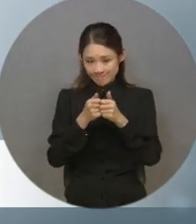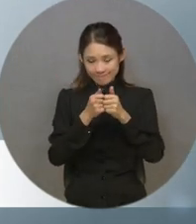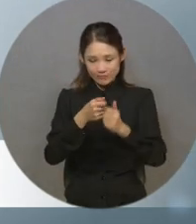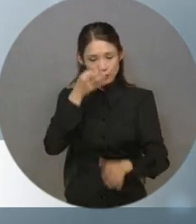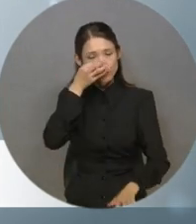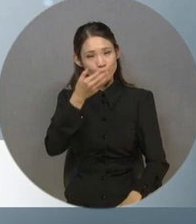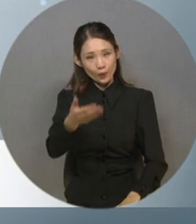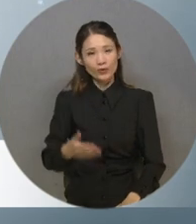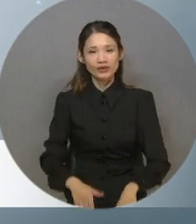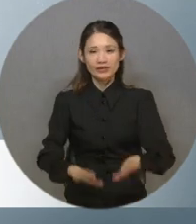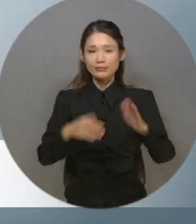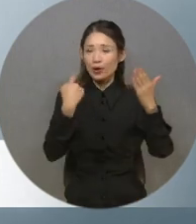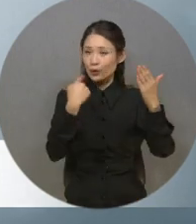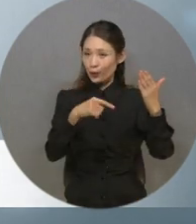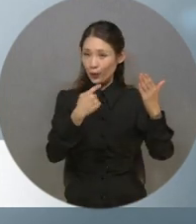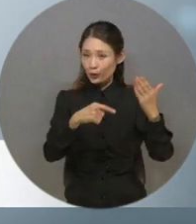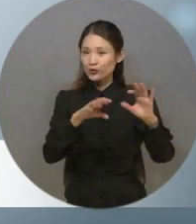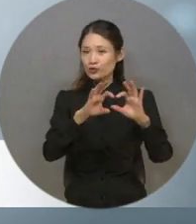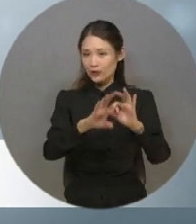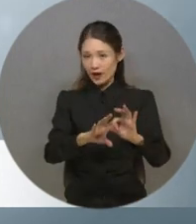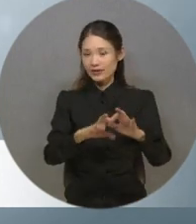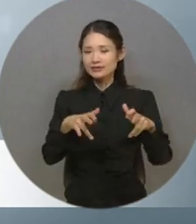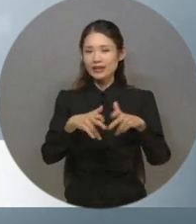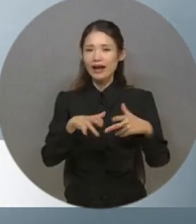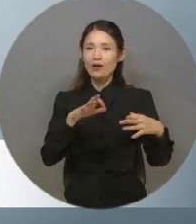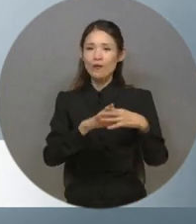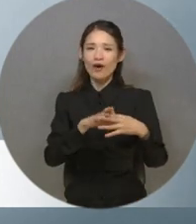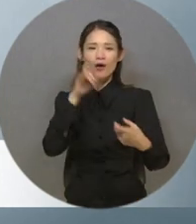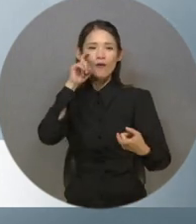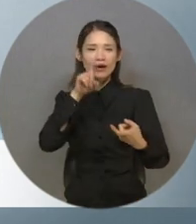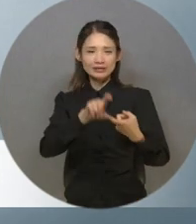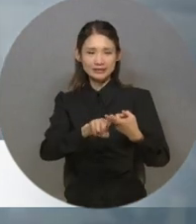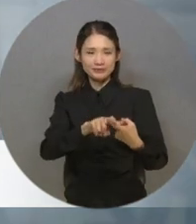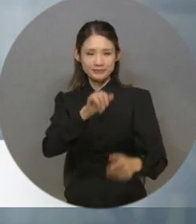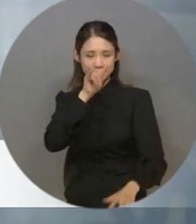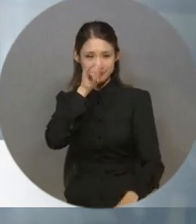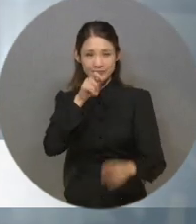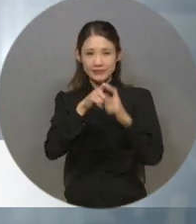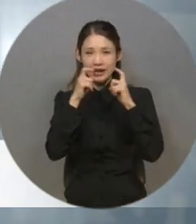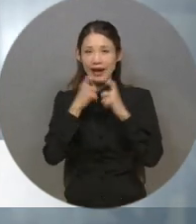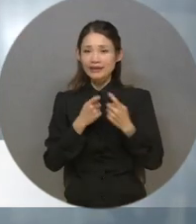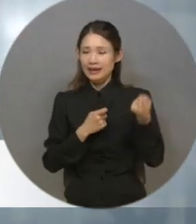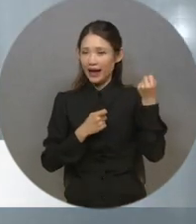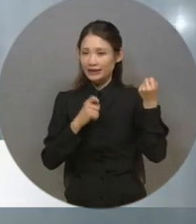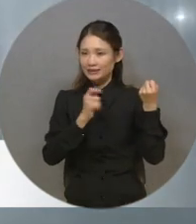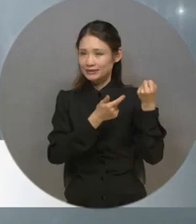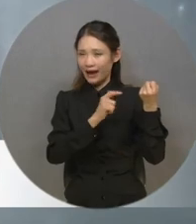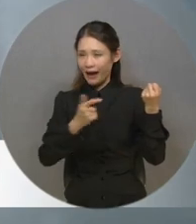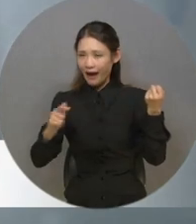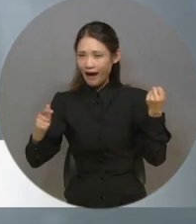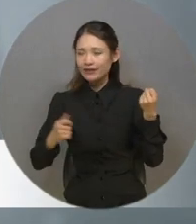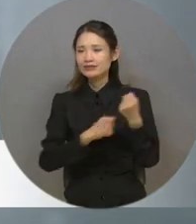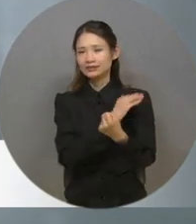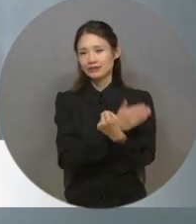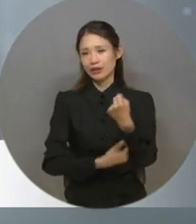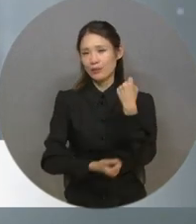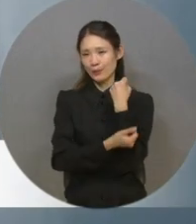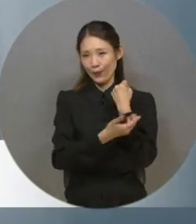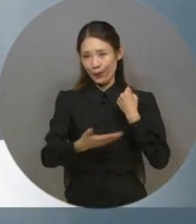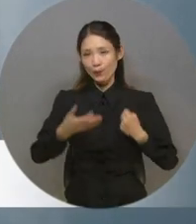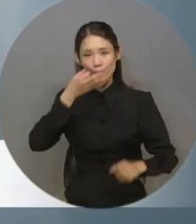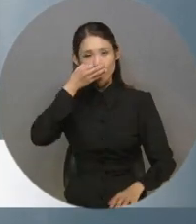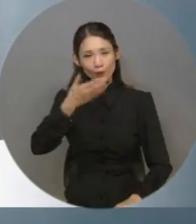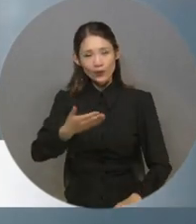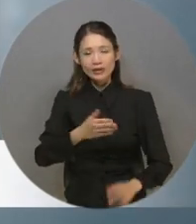이번 교육에 대한 장에게 관심도 이어졌습니다 개인이 가진 다양한 역량을 발휘하는 1인